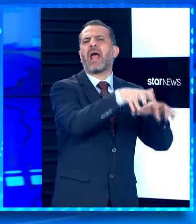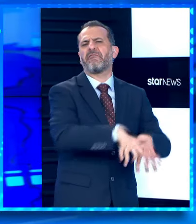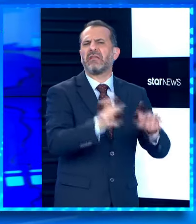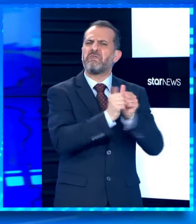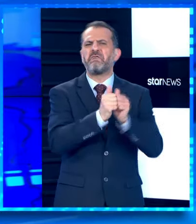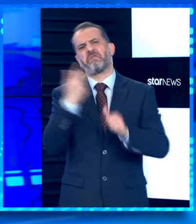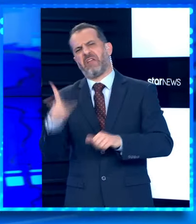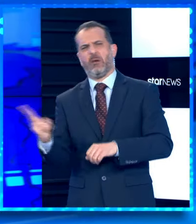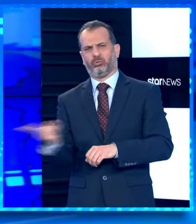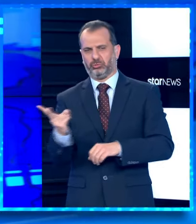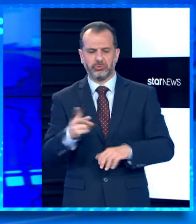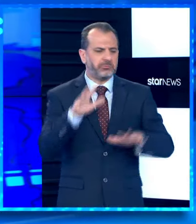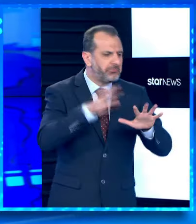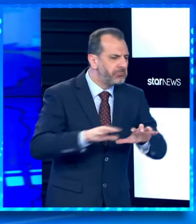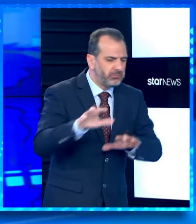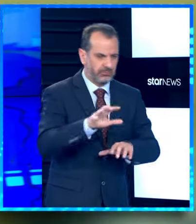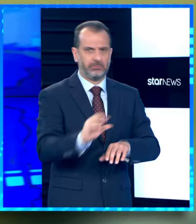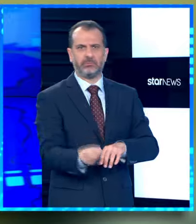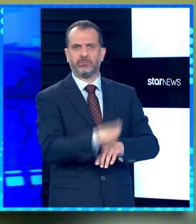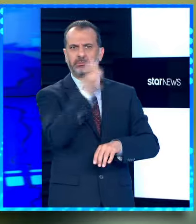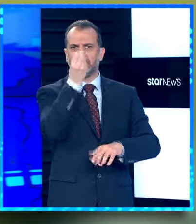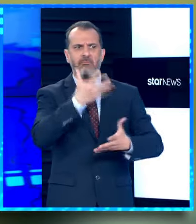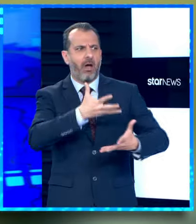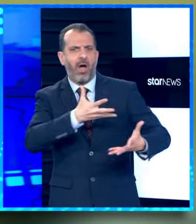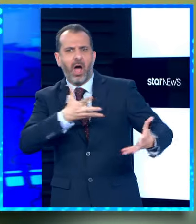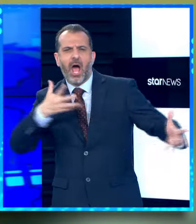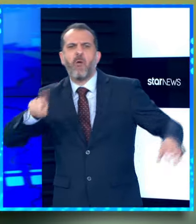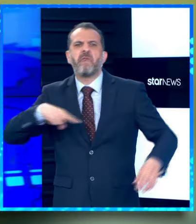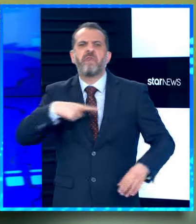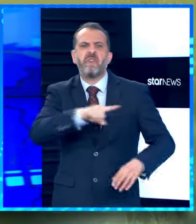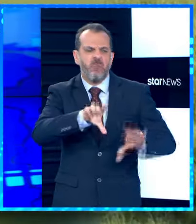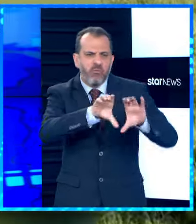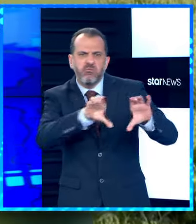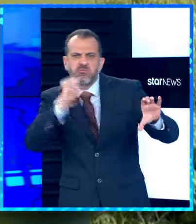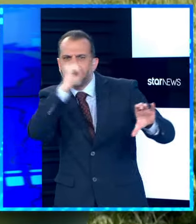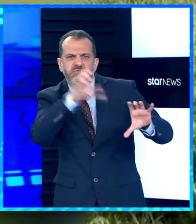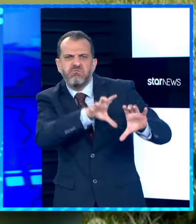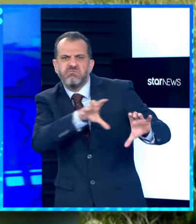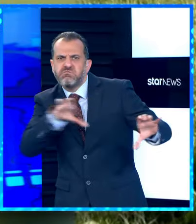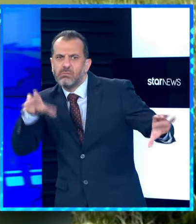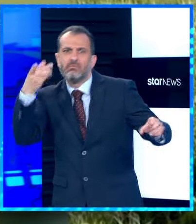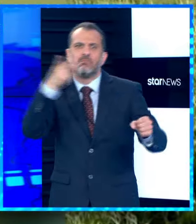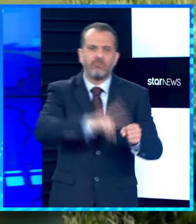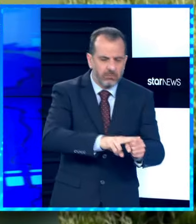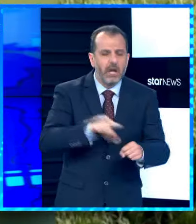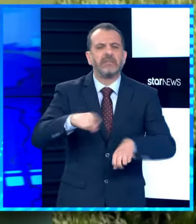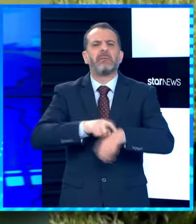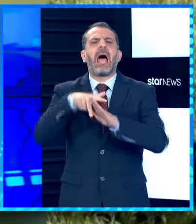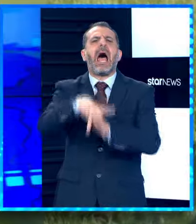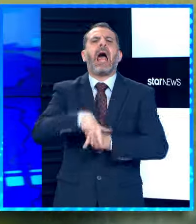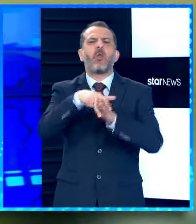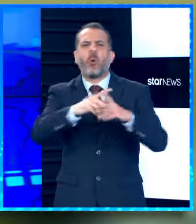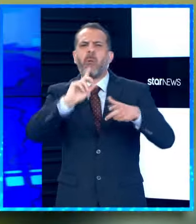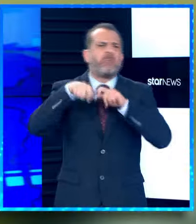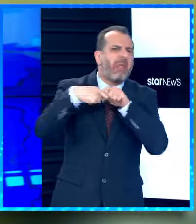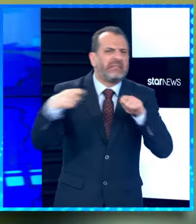πίθωνα. Σύμφωνα με το neakriti.gr, προσπαθούσαν να δέσουν το άλογο τους και έπεσαν πάνω σε έναν μουσαμά. Δευτερόλεπτα αργότερα